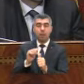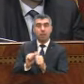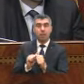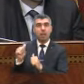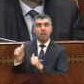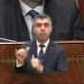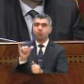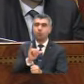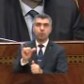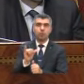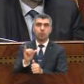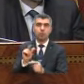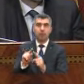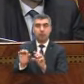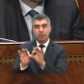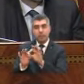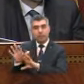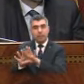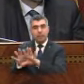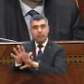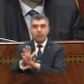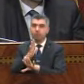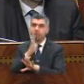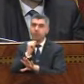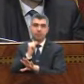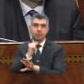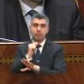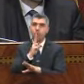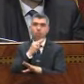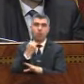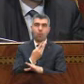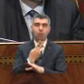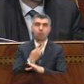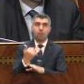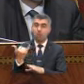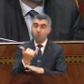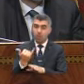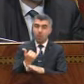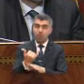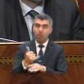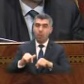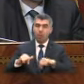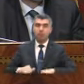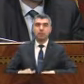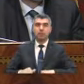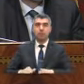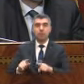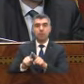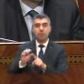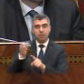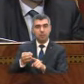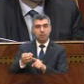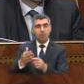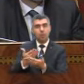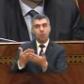شنو هذا؟ هذا سوء التدبير ديال هذه الفئة للأسف الشديد، فلذلك لابد من التدخل ديالكم سيدة الوزيرة من أجل فك